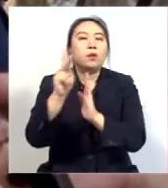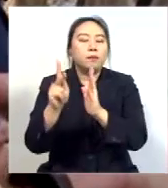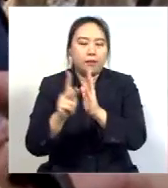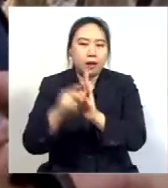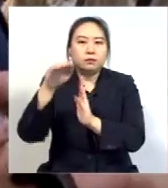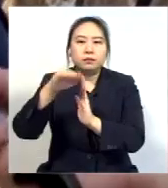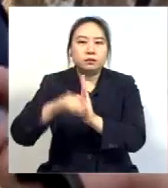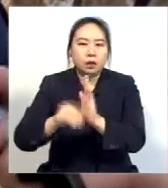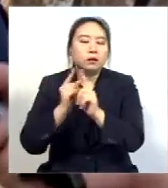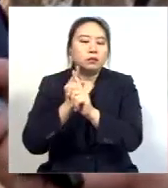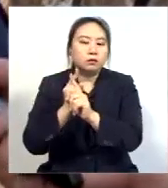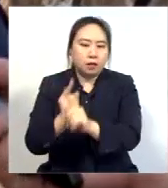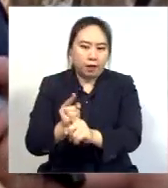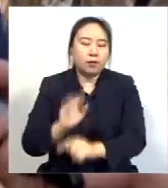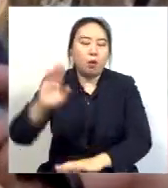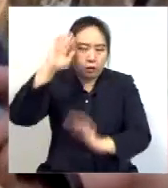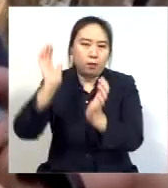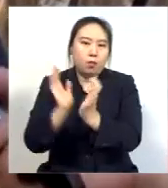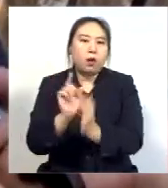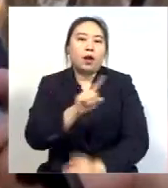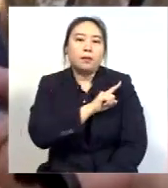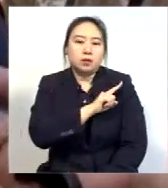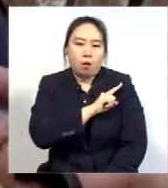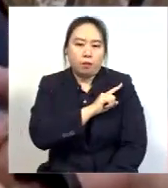ามยุทธวิธีของตำรวจเขาดีกว่า